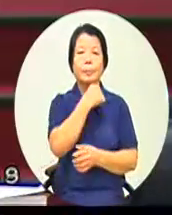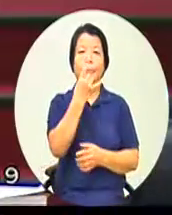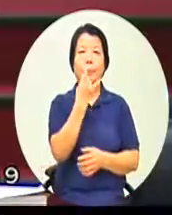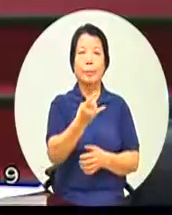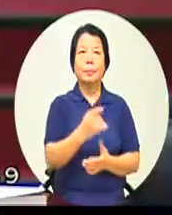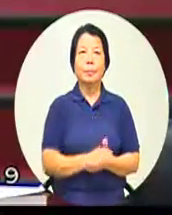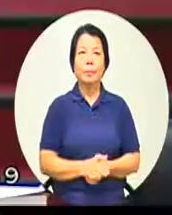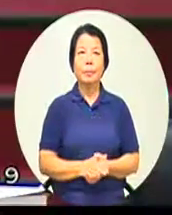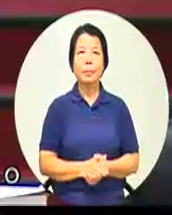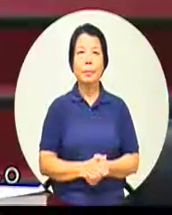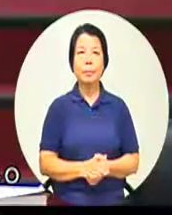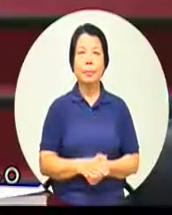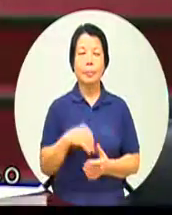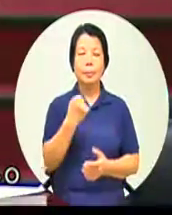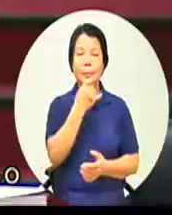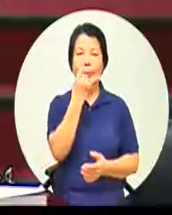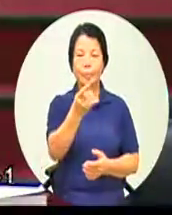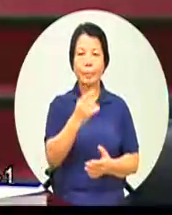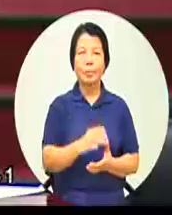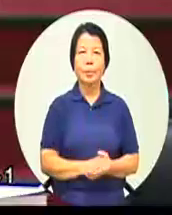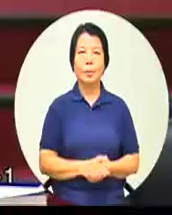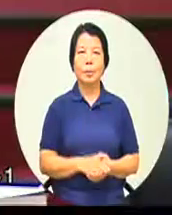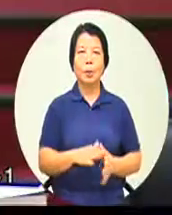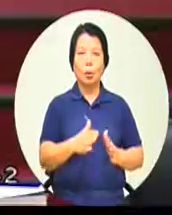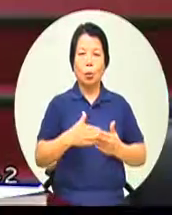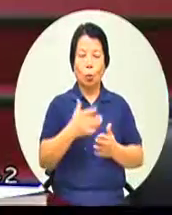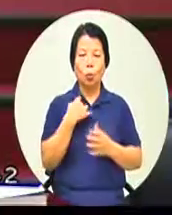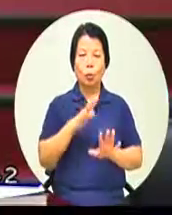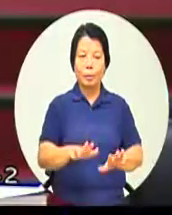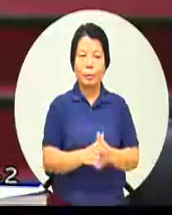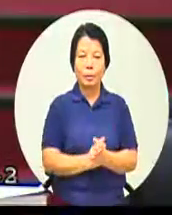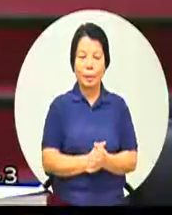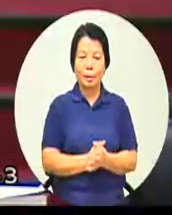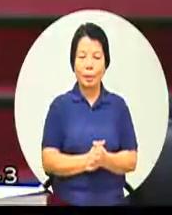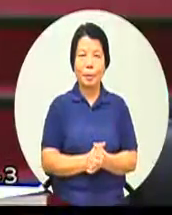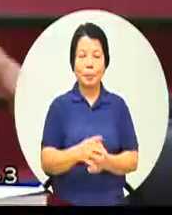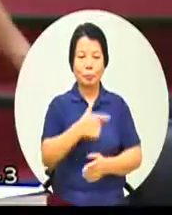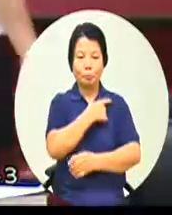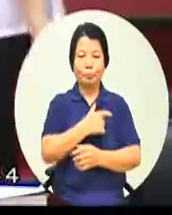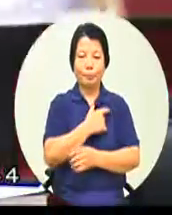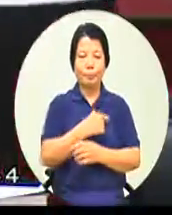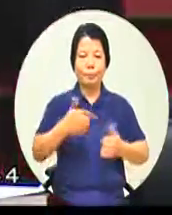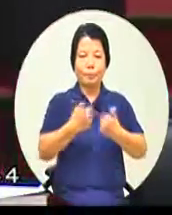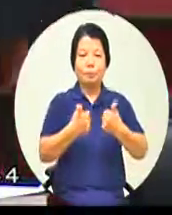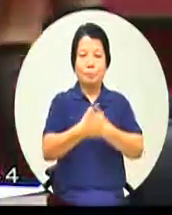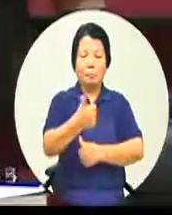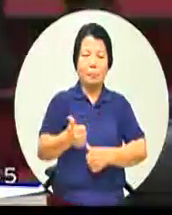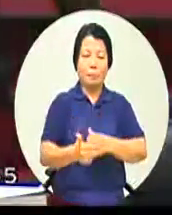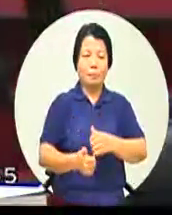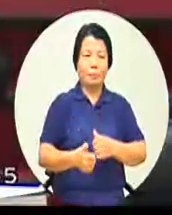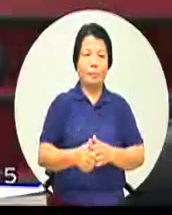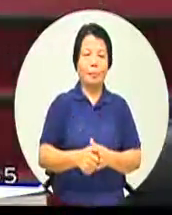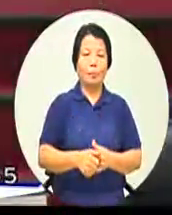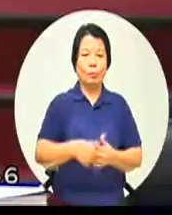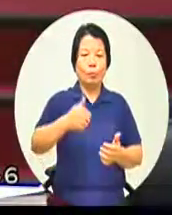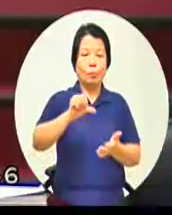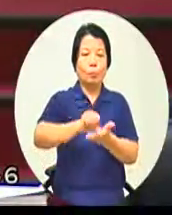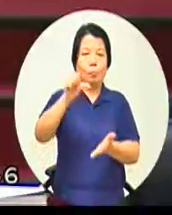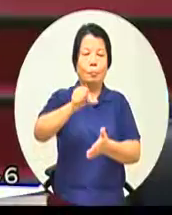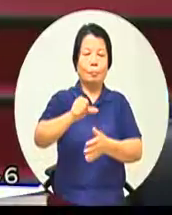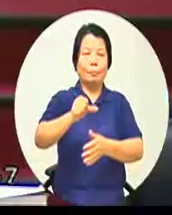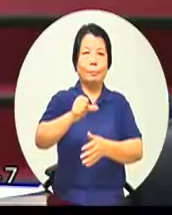敢那用台湾的专家做五届公证呢，做五届呢，有一句流传啦，安尼